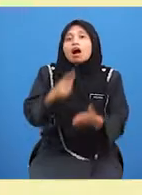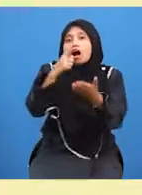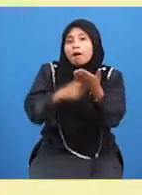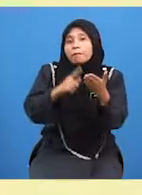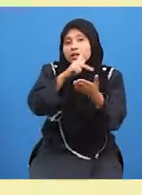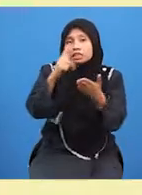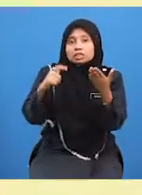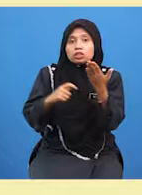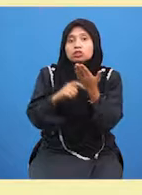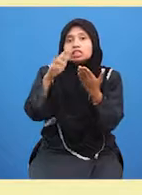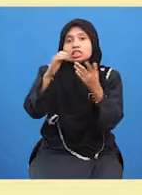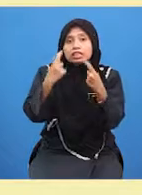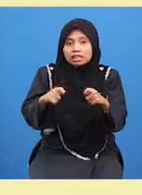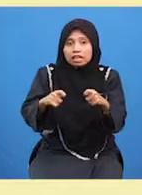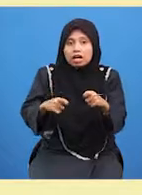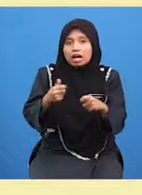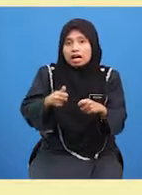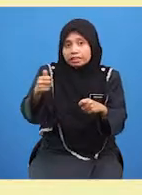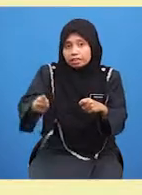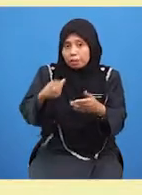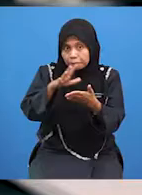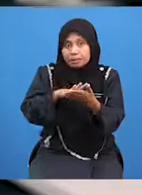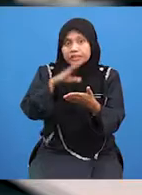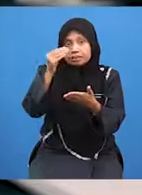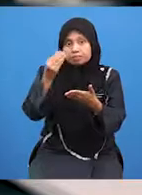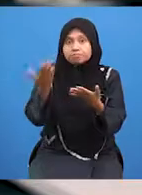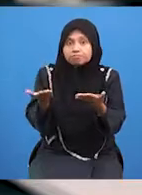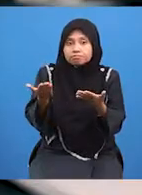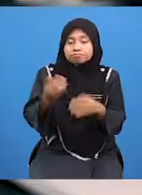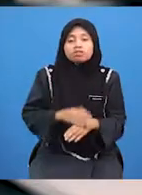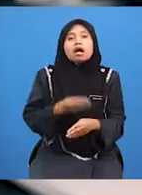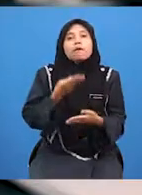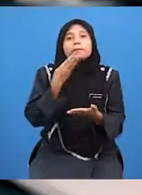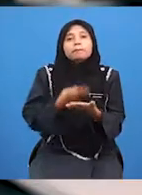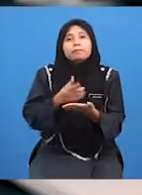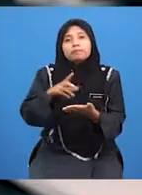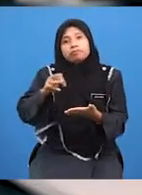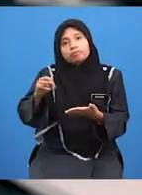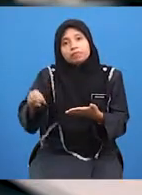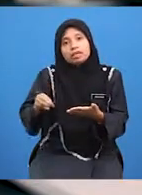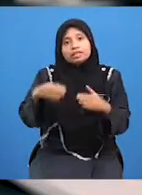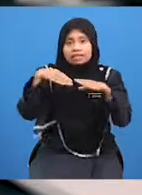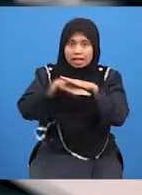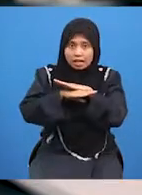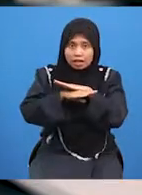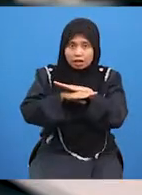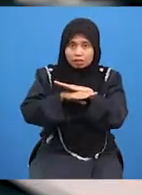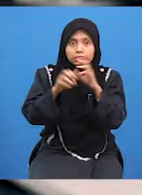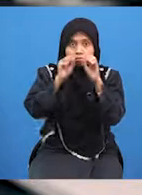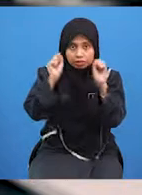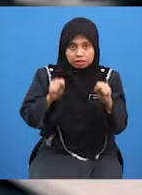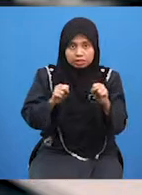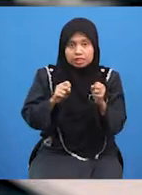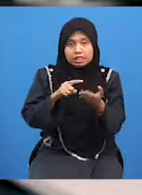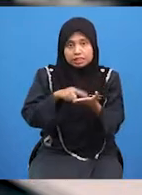apakah teknologi yang telah anda pelajari? Baiklah murid-murid, di dalam mata pelajaran reka bentuk